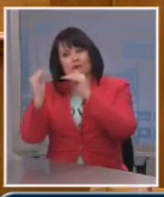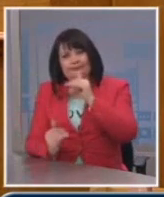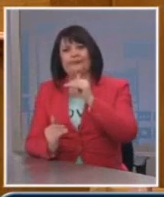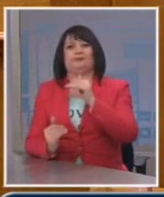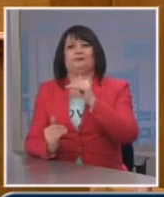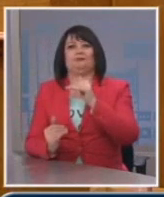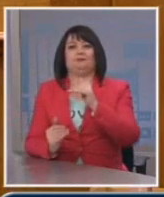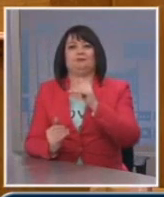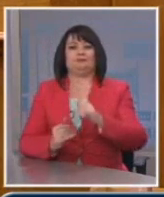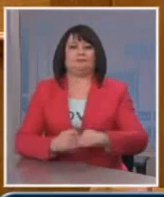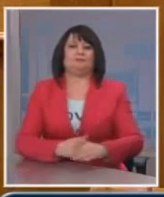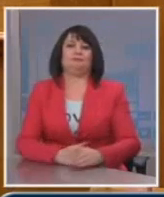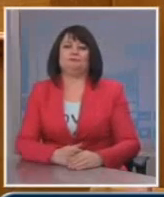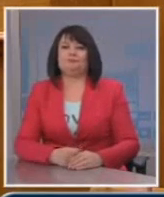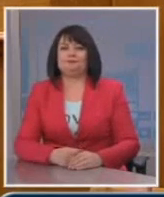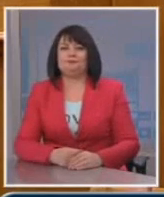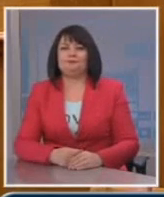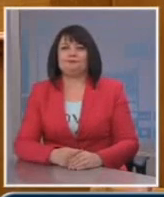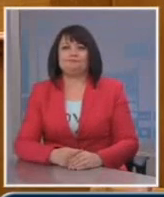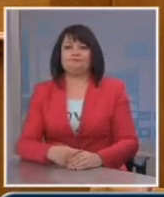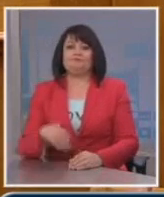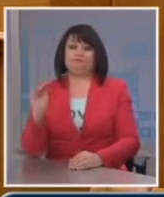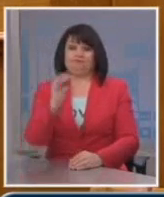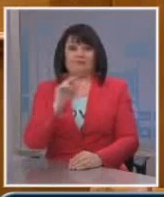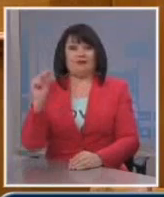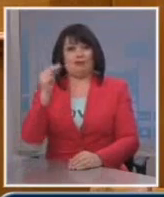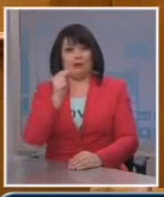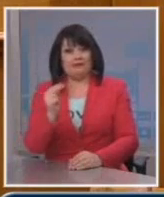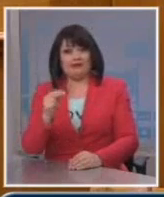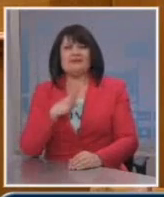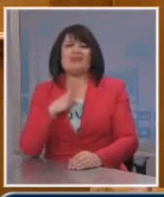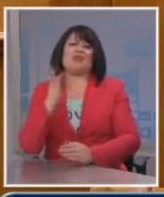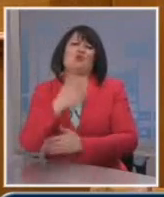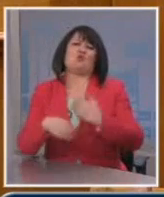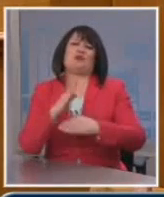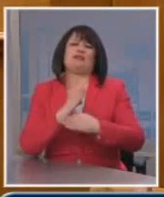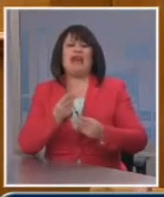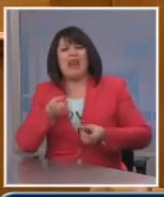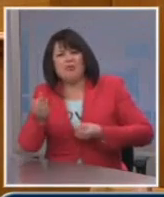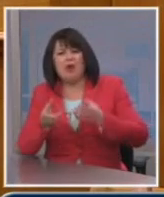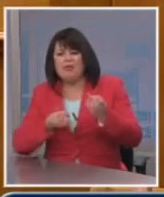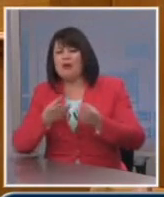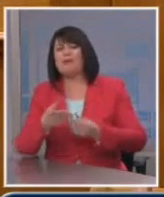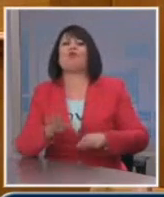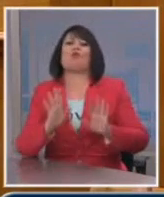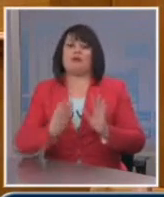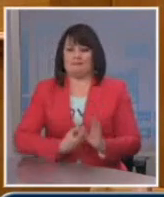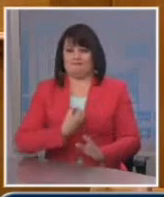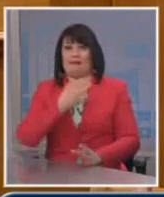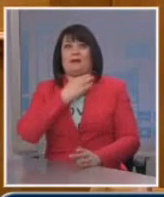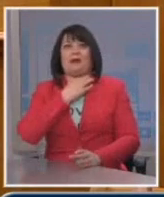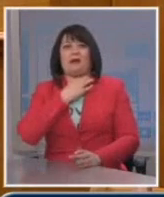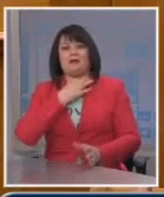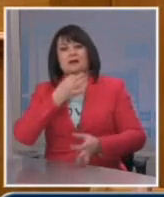σήμερα. Κυρίες και κύριοι βουλευτές, δεν θέλω να σας κουράσω με αριθμούς. Αισθάνθηκα όμως την